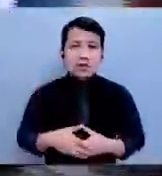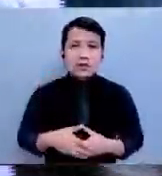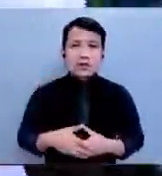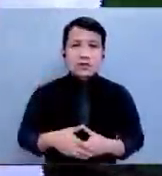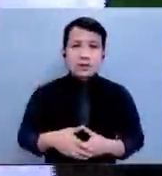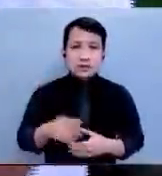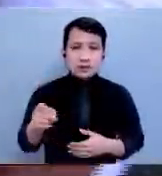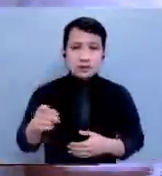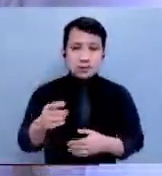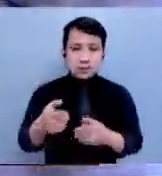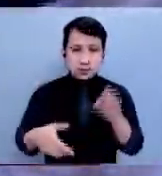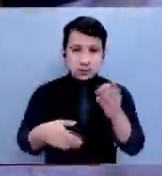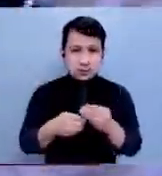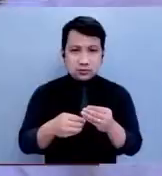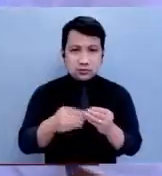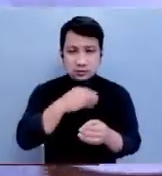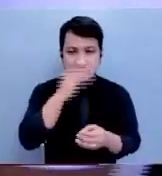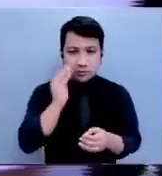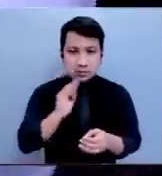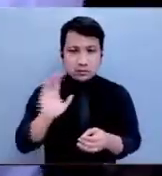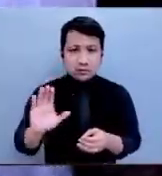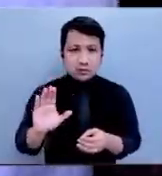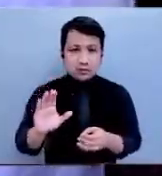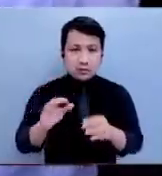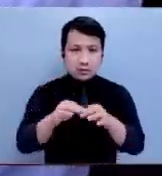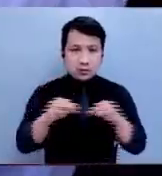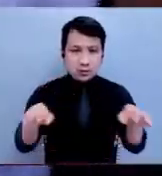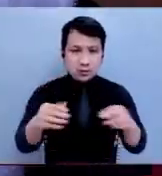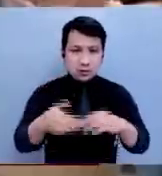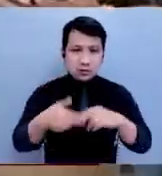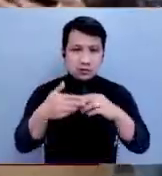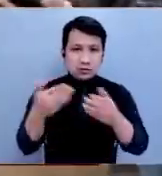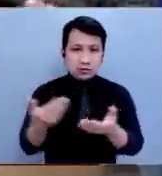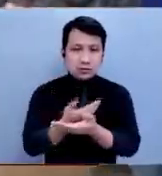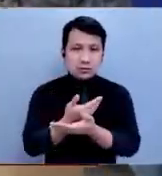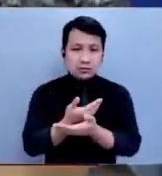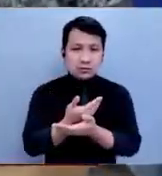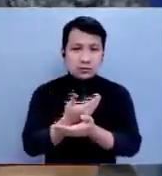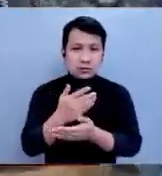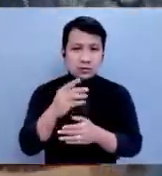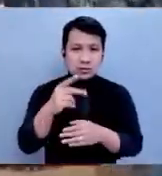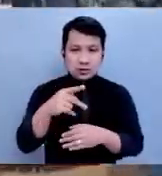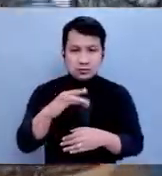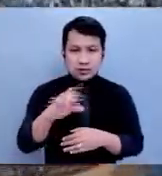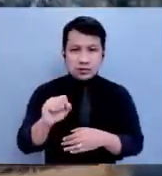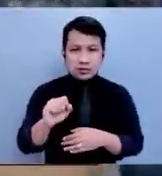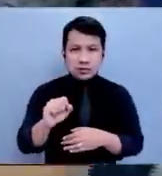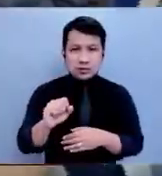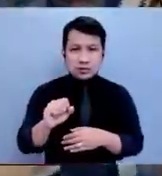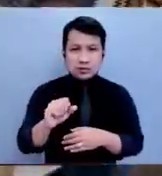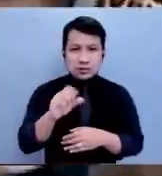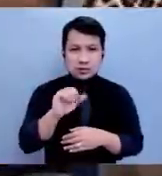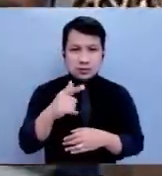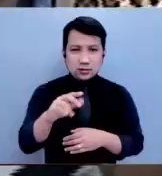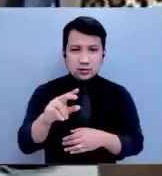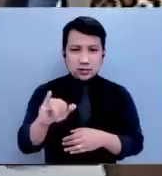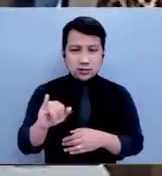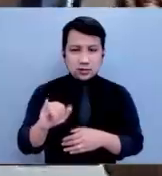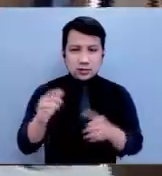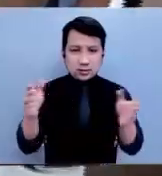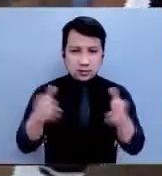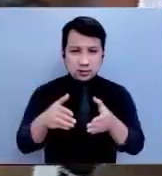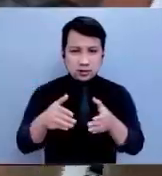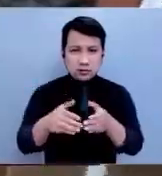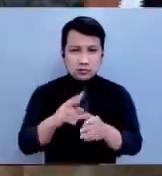Present naman si Senator Manny Pacquiao sa groundbreaking ng bagong Pacman Village sa Malapatan, Sarangani. Nalilitan daw siya sa